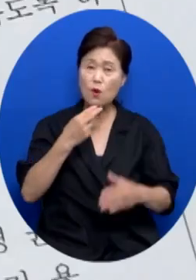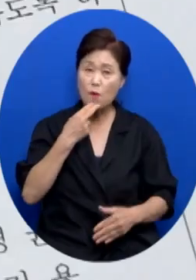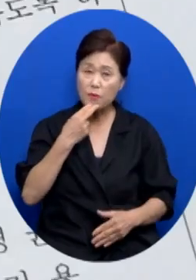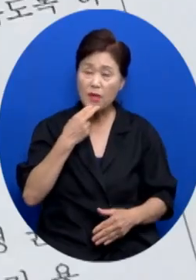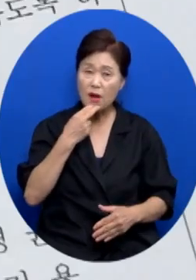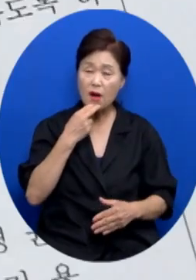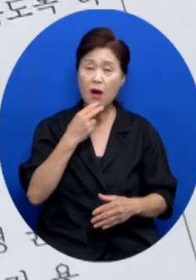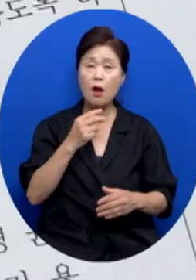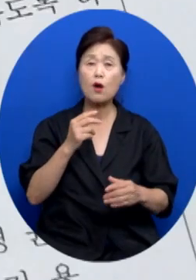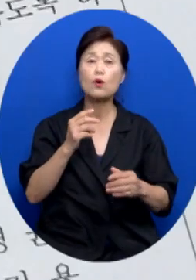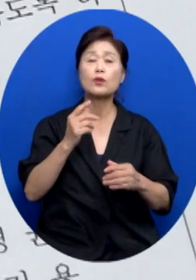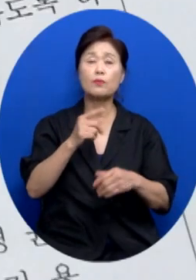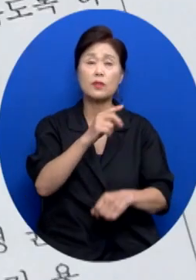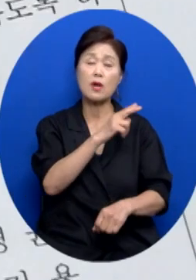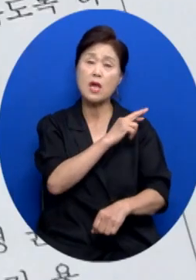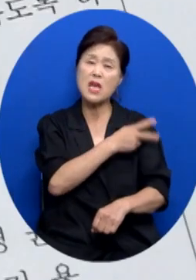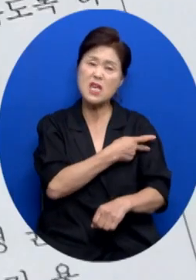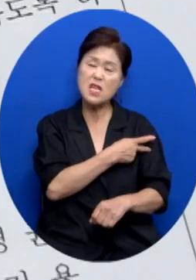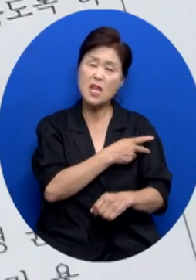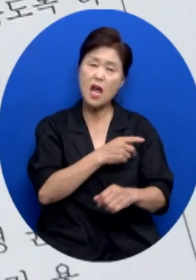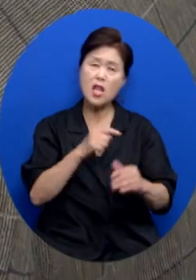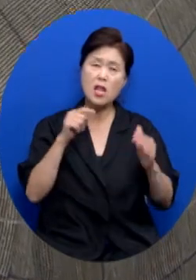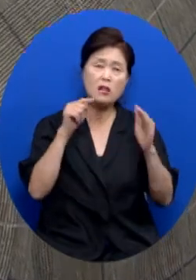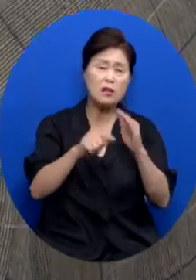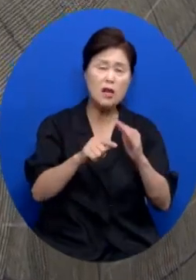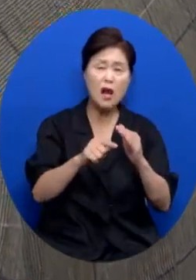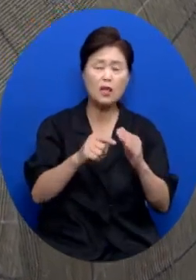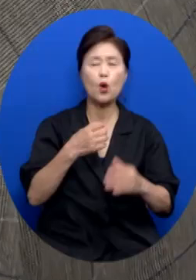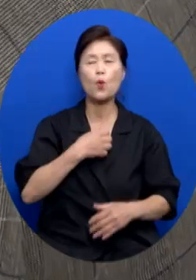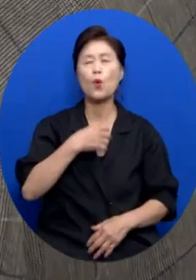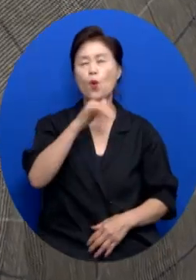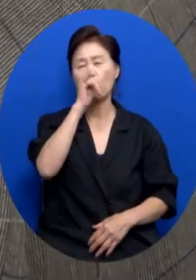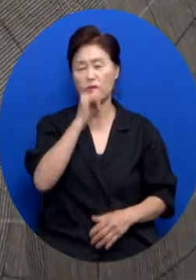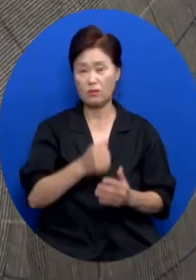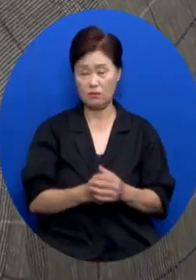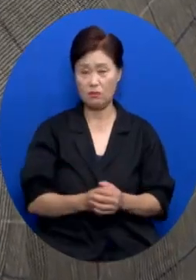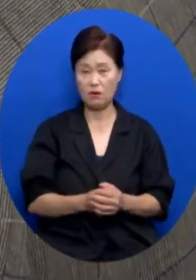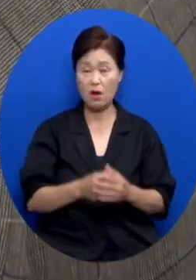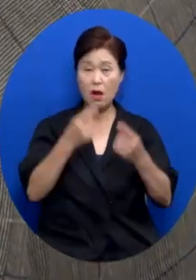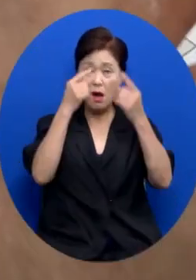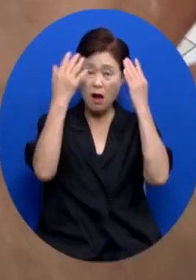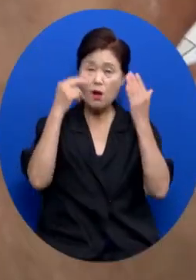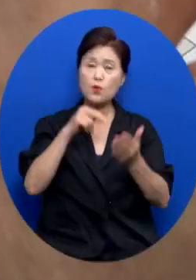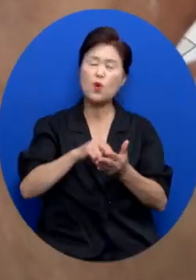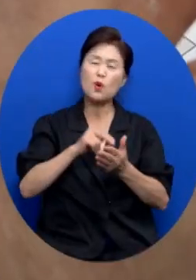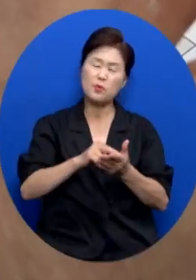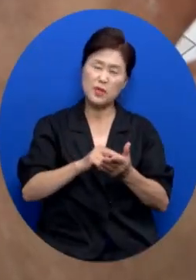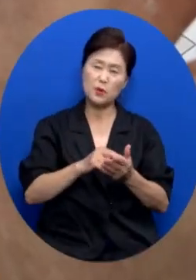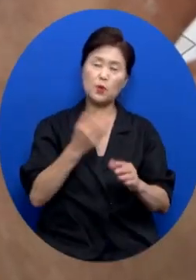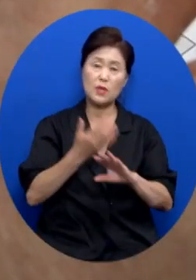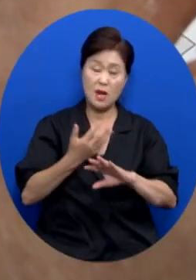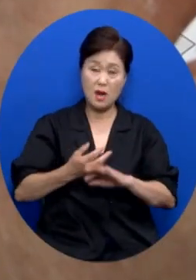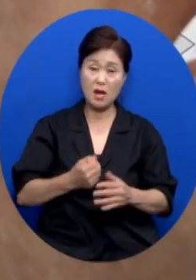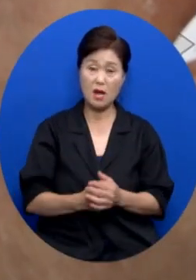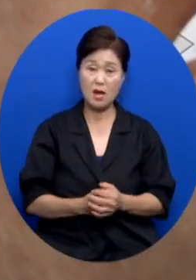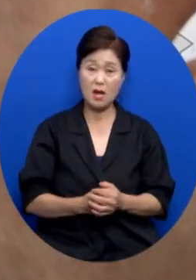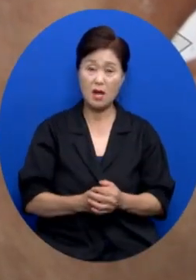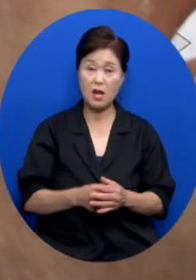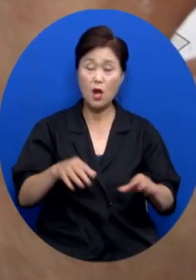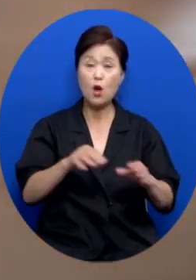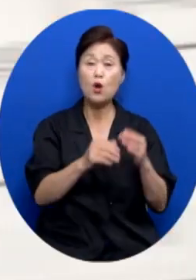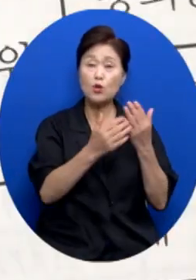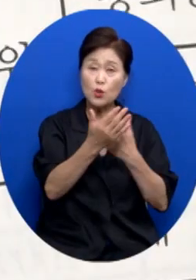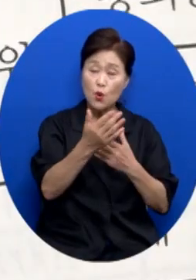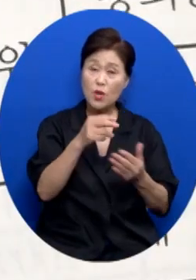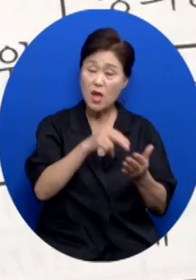갑니다. 통폐합 해결 과정에 대한 총회와 신학대 입장도 엇갈립니다. 총회 주도로 대안을 마련하자는